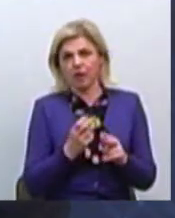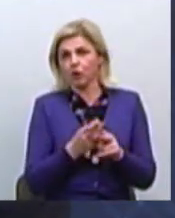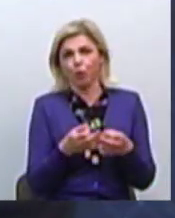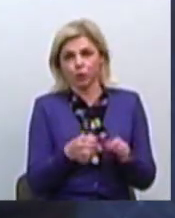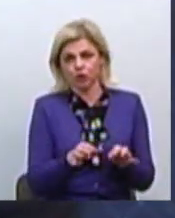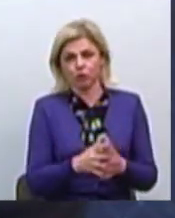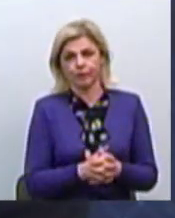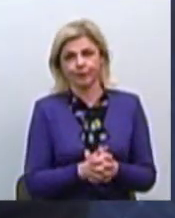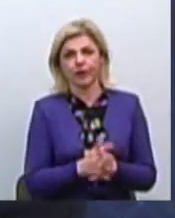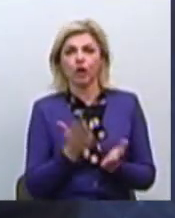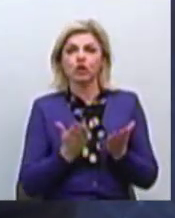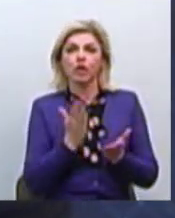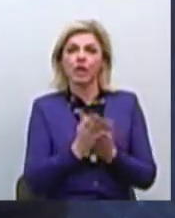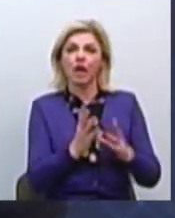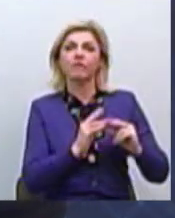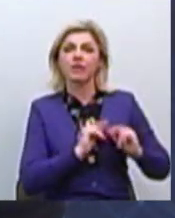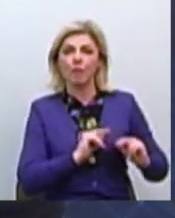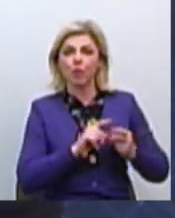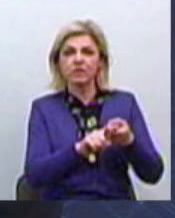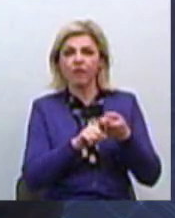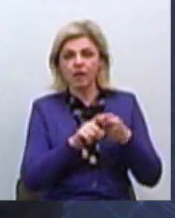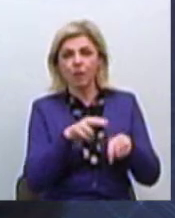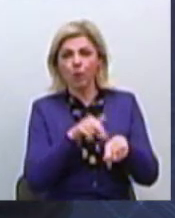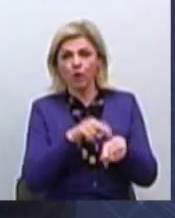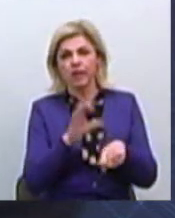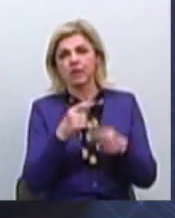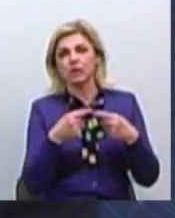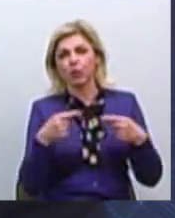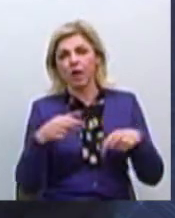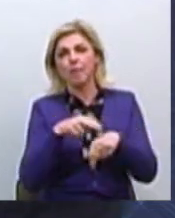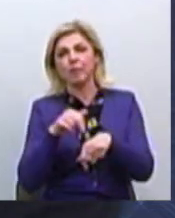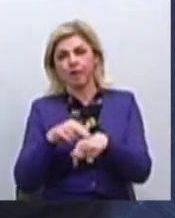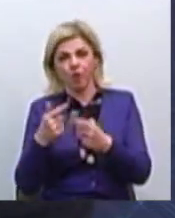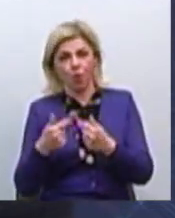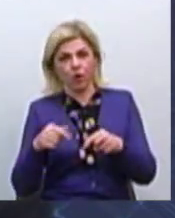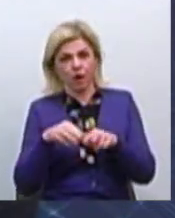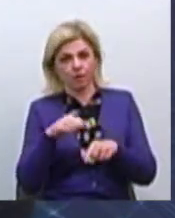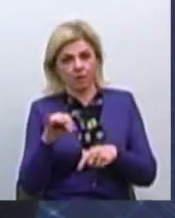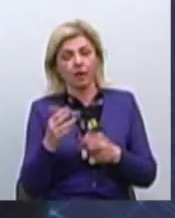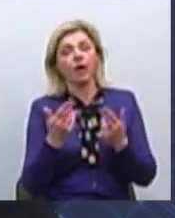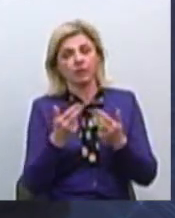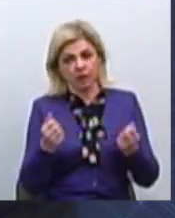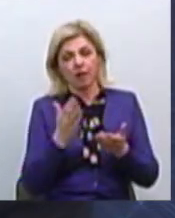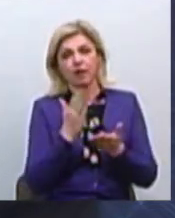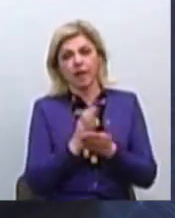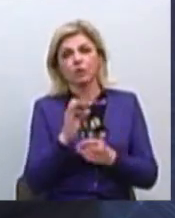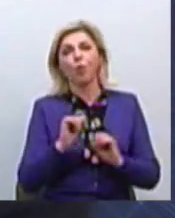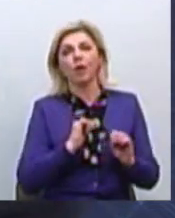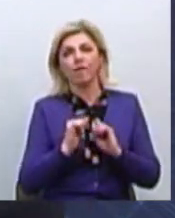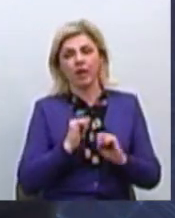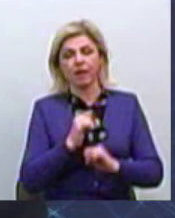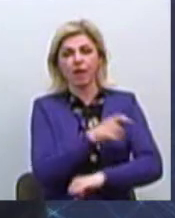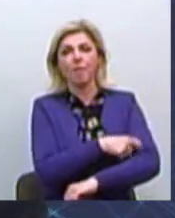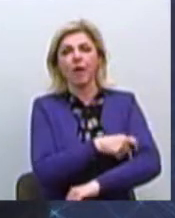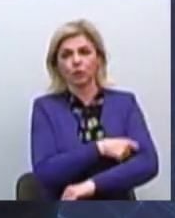чи є взаємодія поліції з іншими правоохоронними органами? Так, є взаємодія з управлінням патрульної поліції,